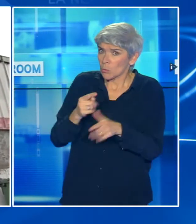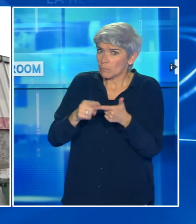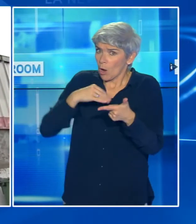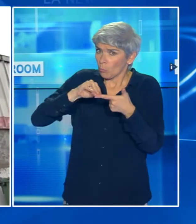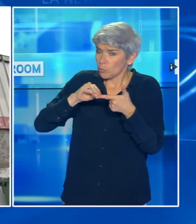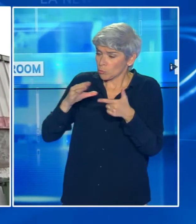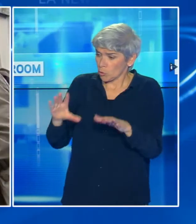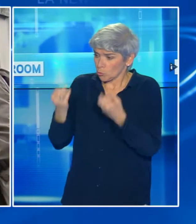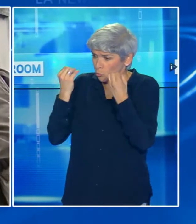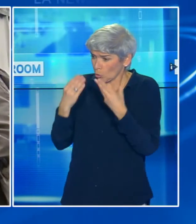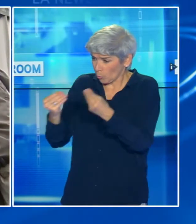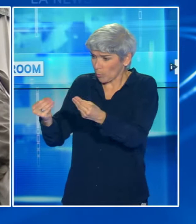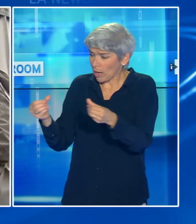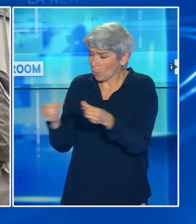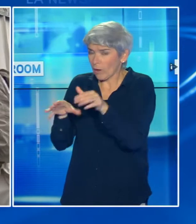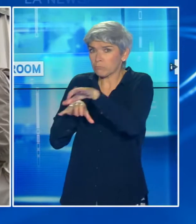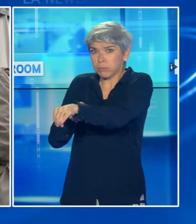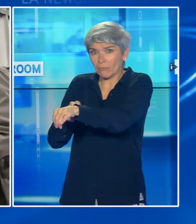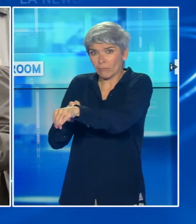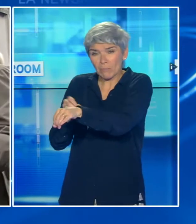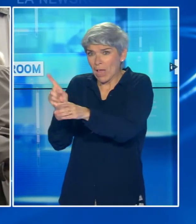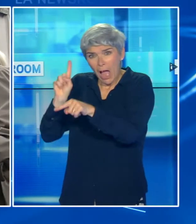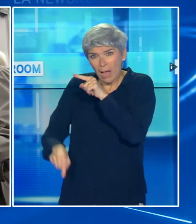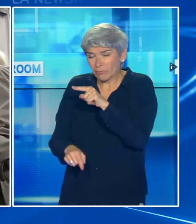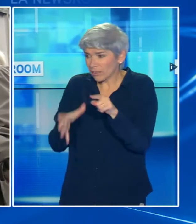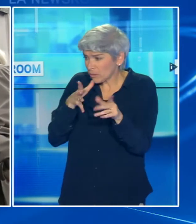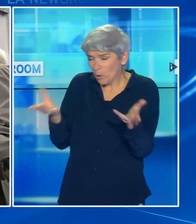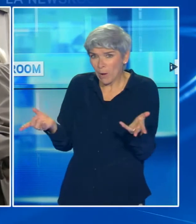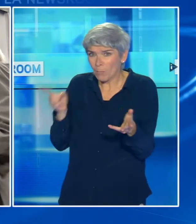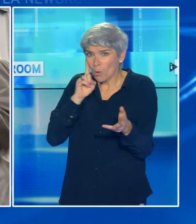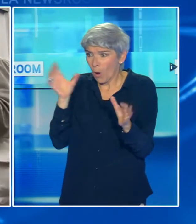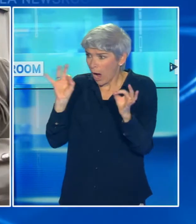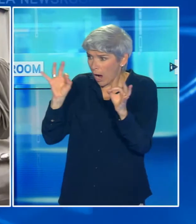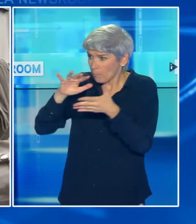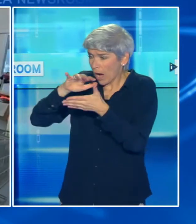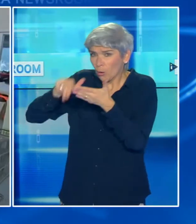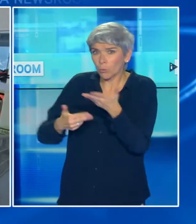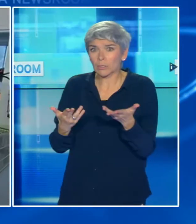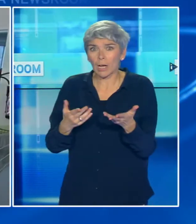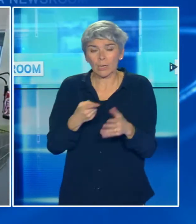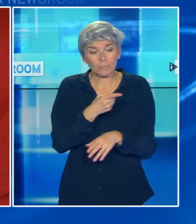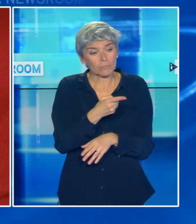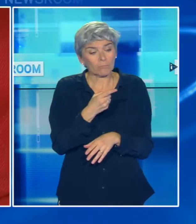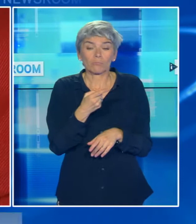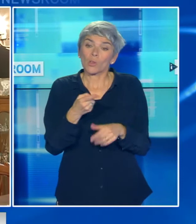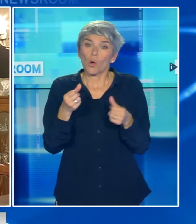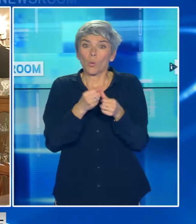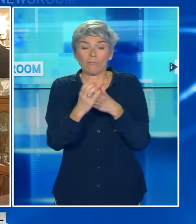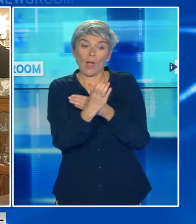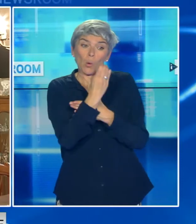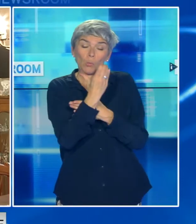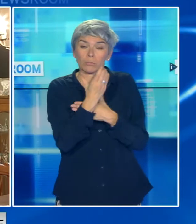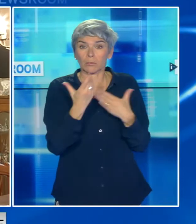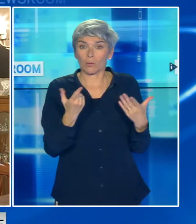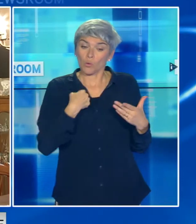où le secours populaire occupe illégalement ses locaux, sans bail ni titre. Monsieur Angelman nous reproche au trésorier et à moi-même